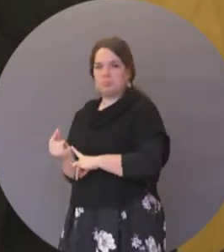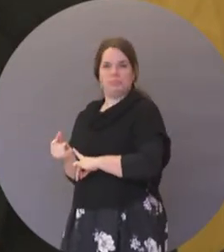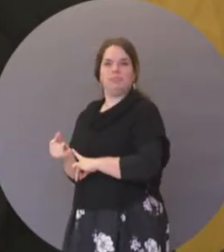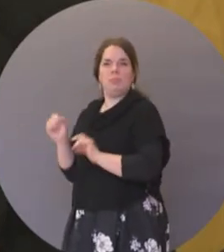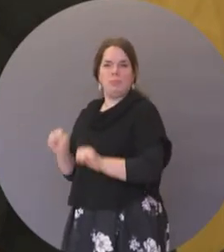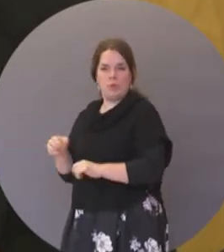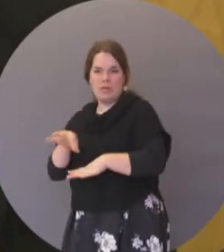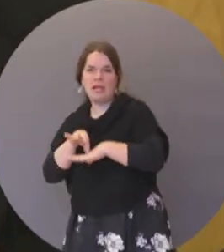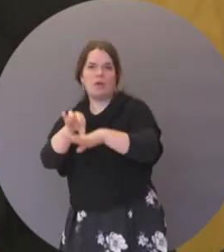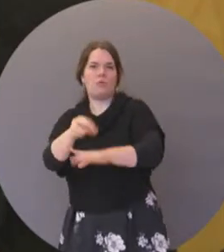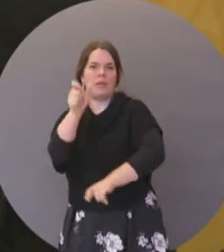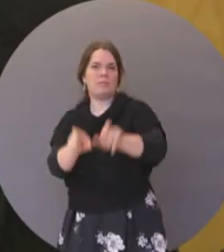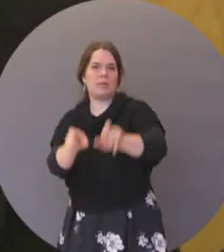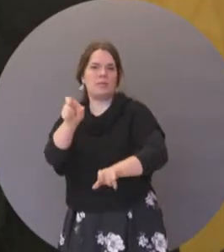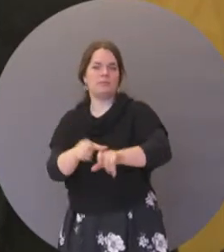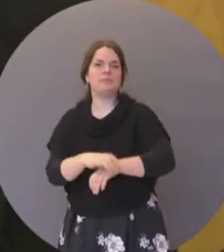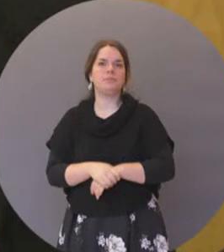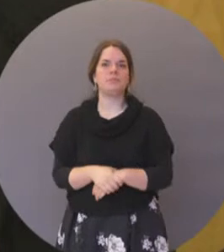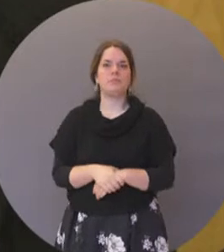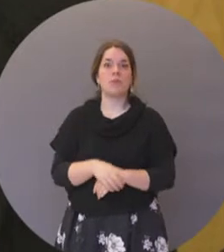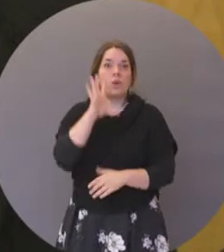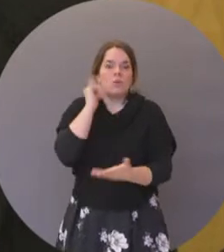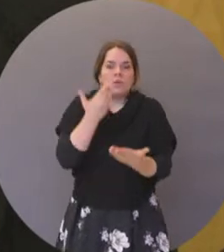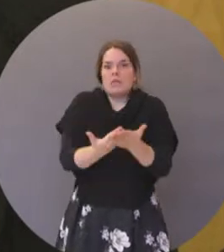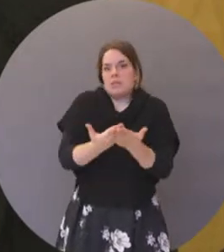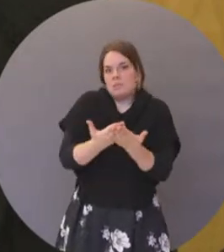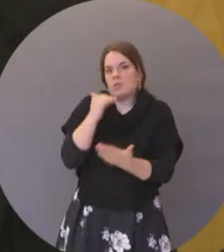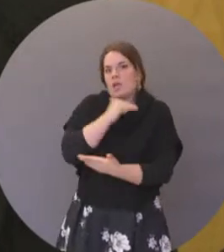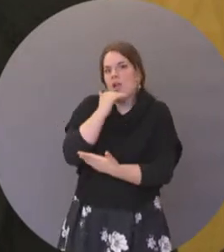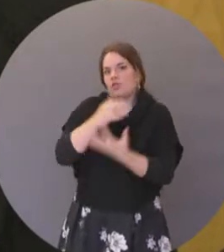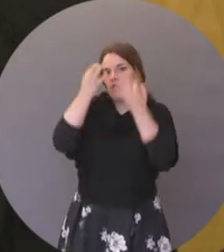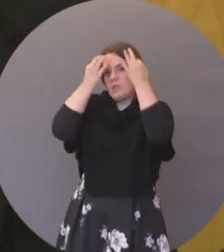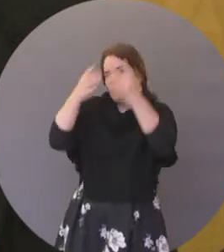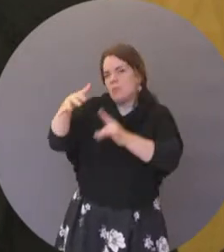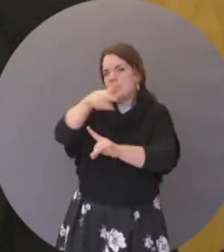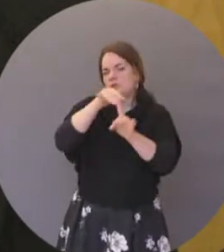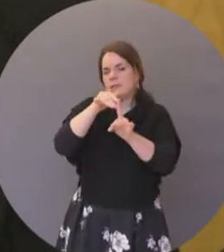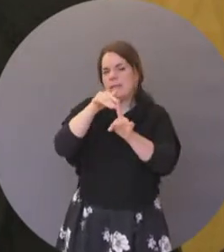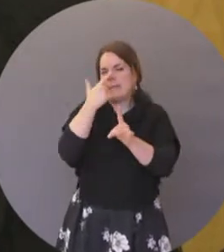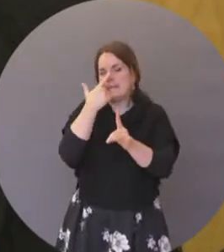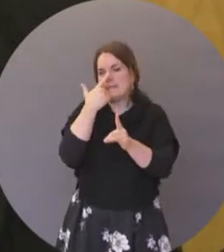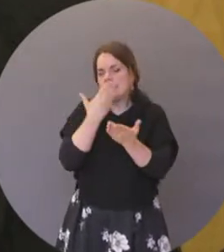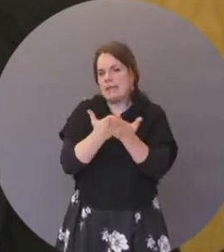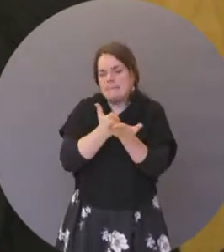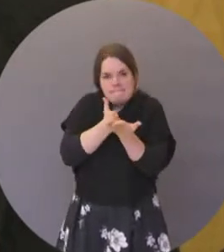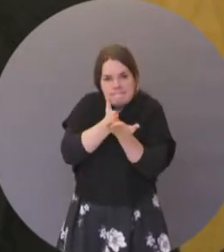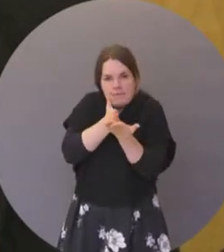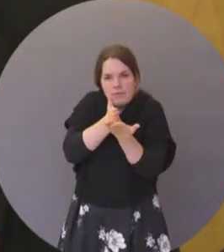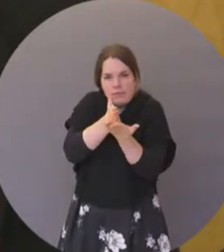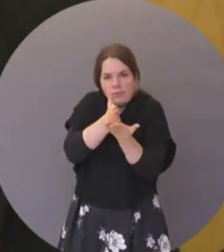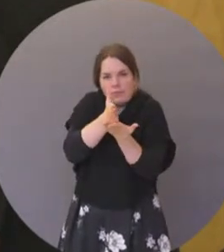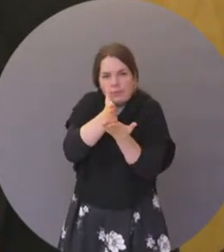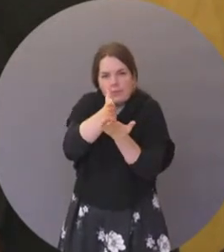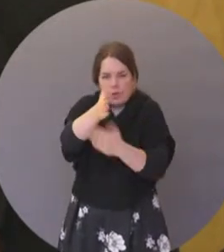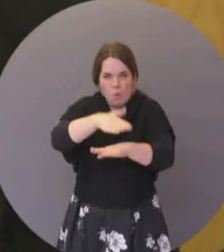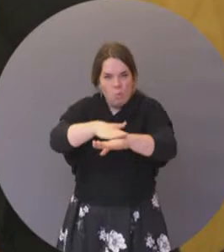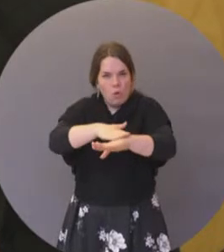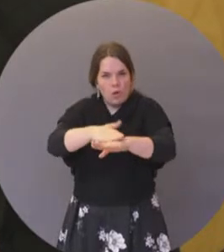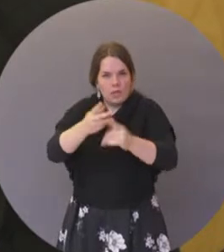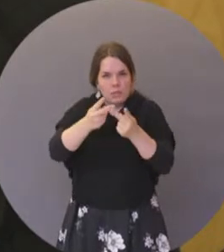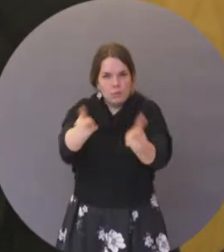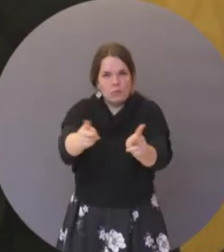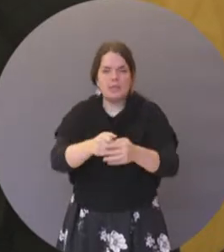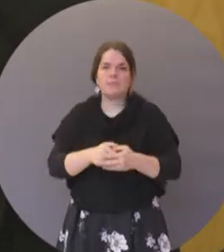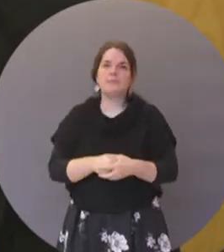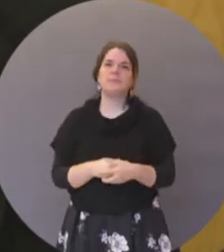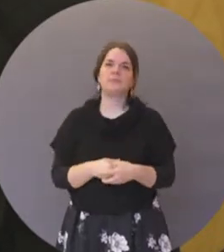le Président je réitère la nécessité de faire de l'urgence climatique et sociale la boussole de nos politiques publiques et de l'illustrer par une